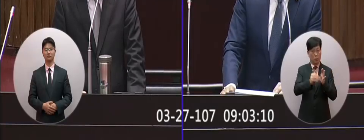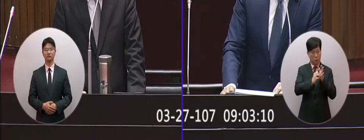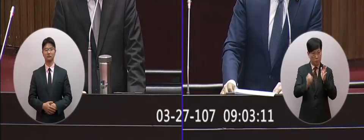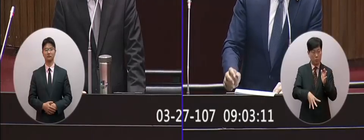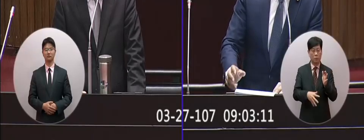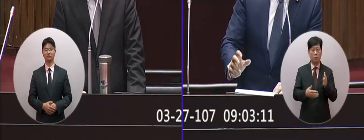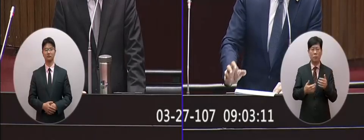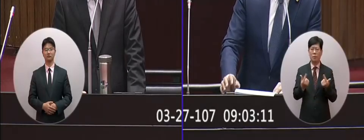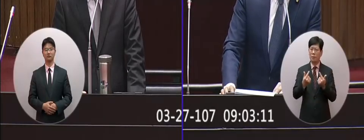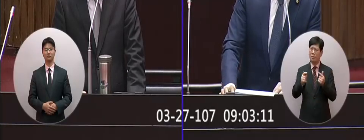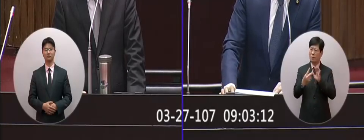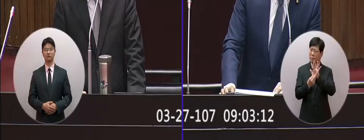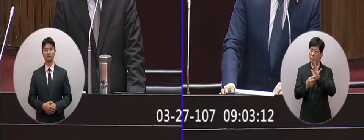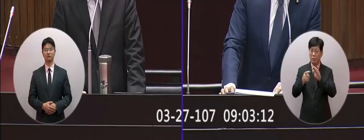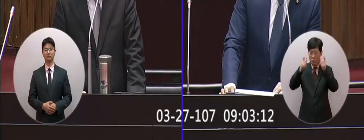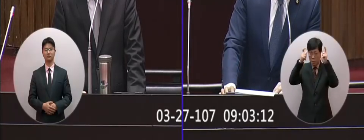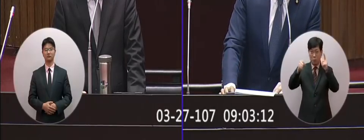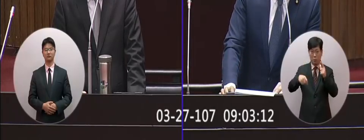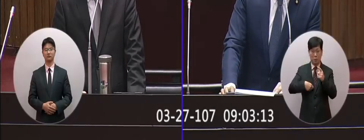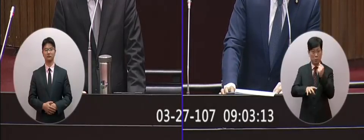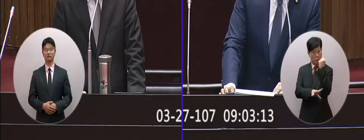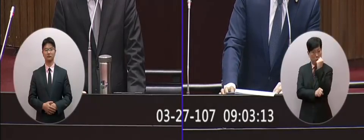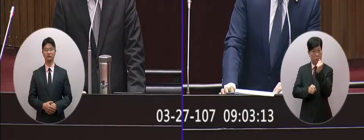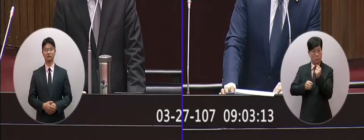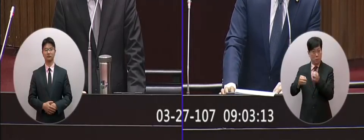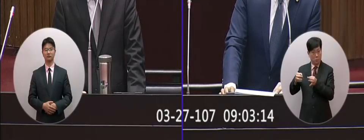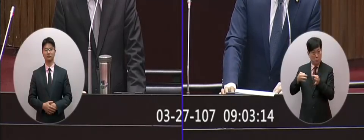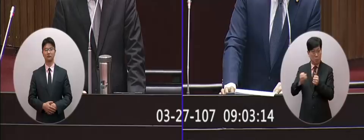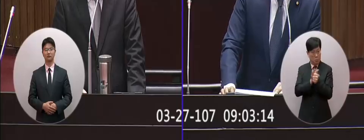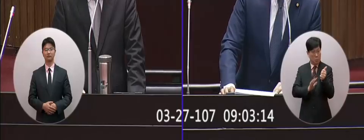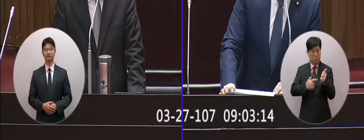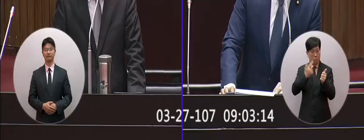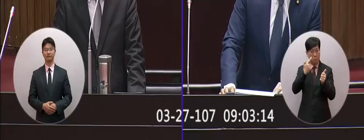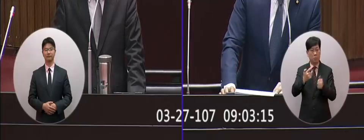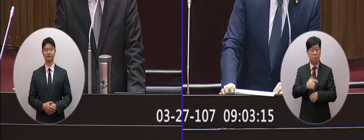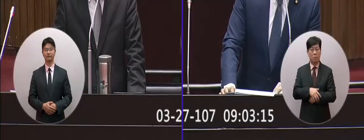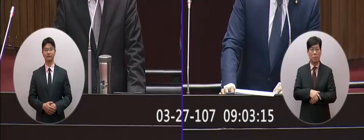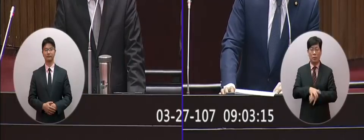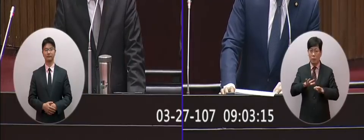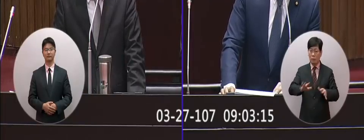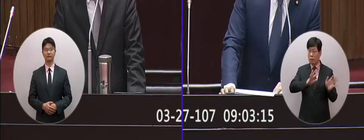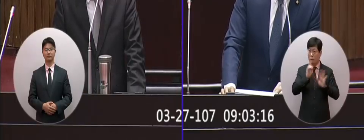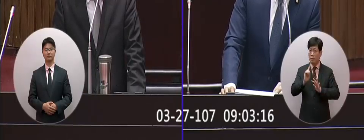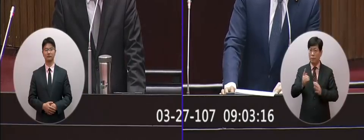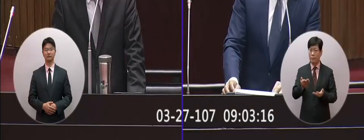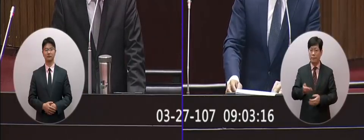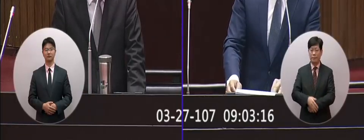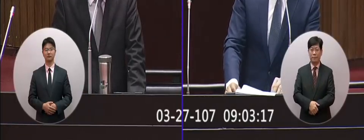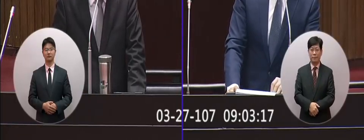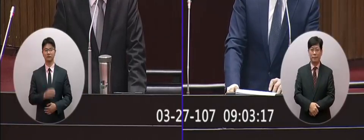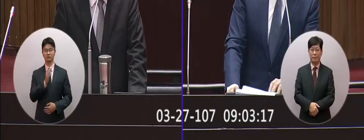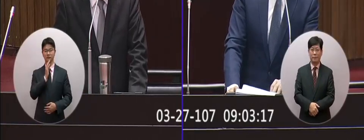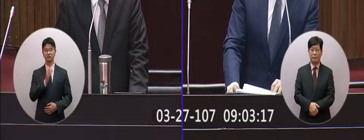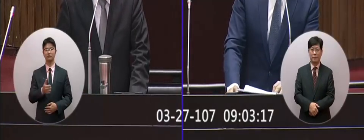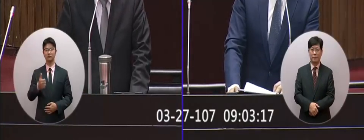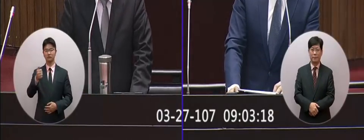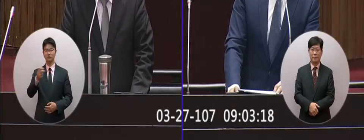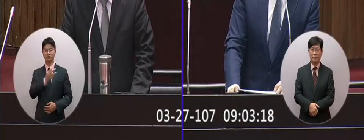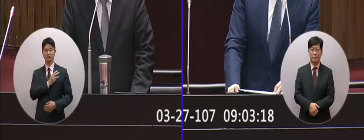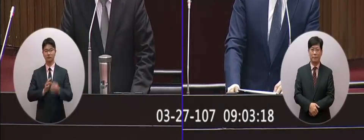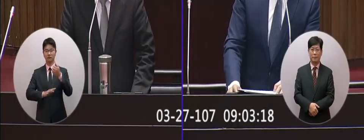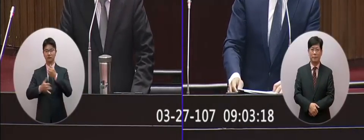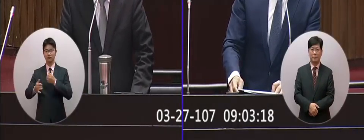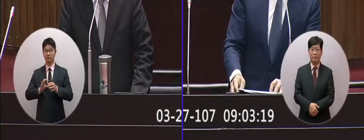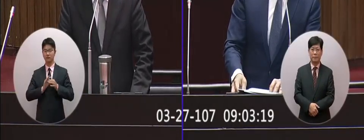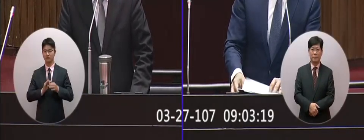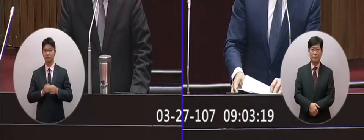再仔细说明一下？因为这对于高雄的这个金属产业来讲，影响都相当的直接。目前的进度会是如何？ 是，感谢赵委员的关